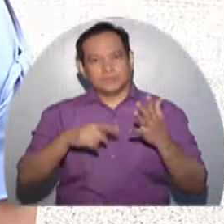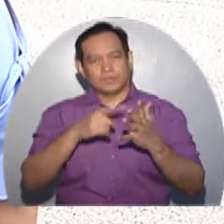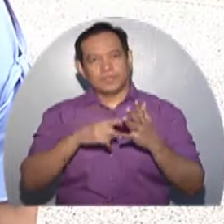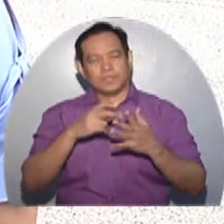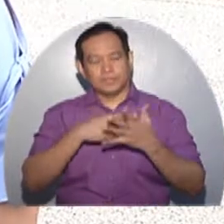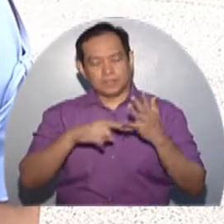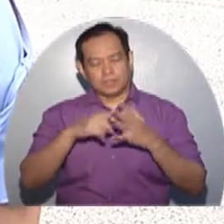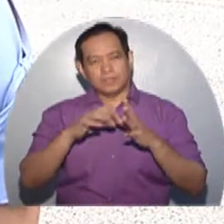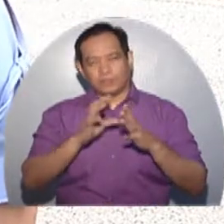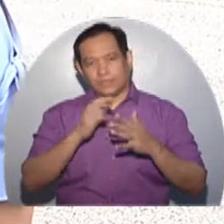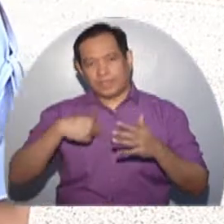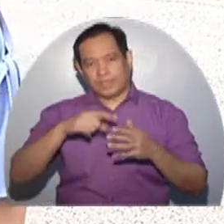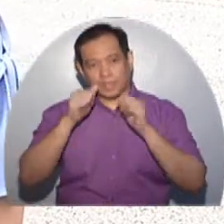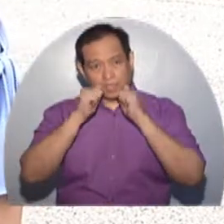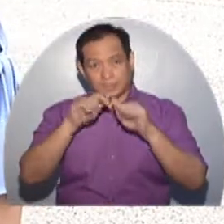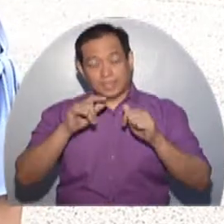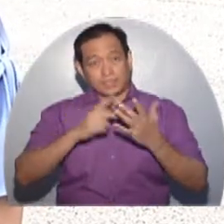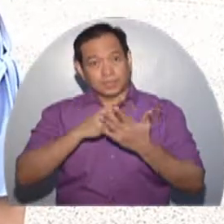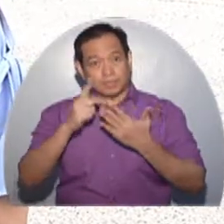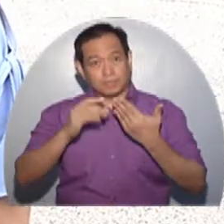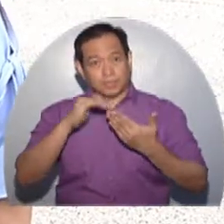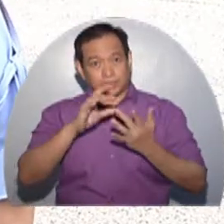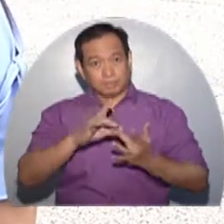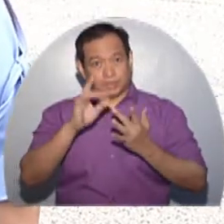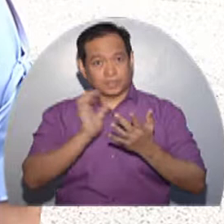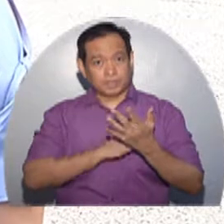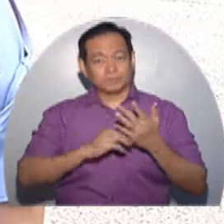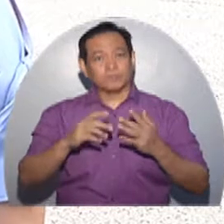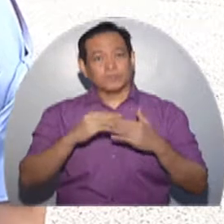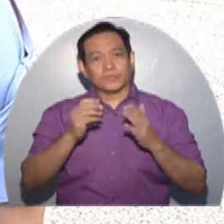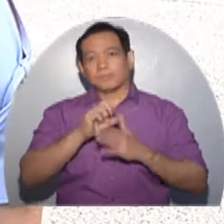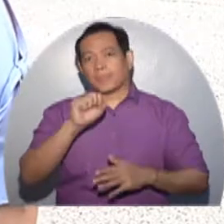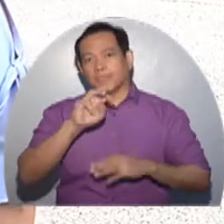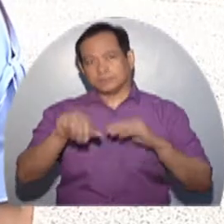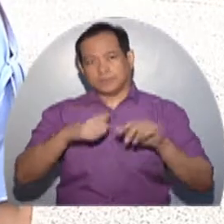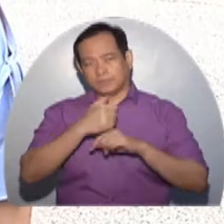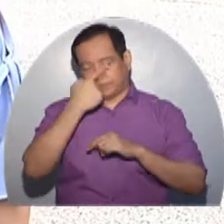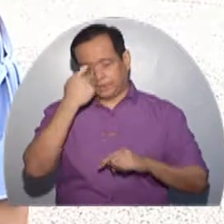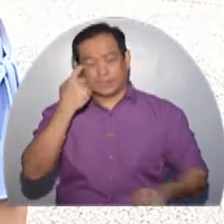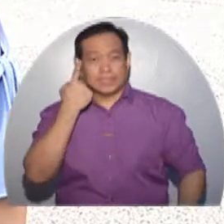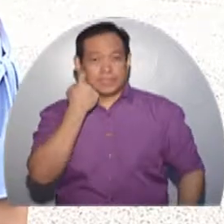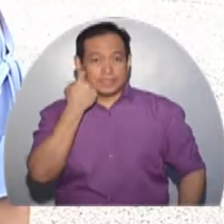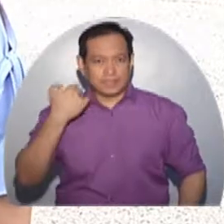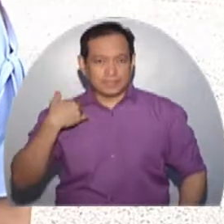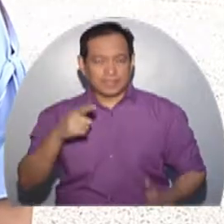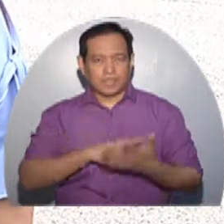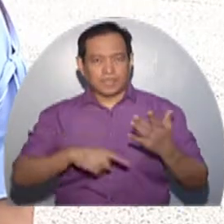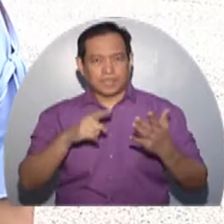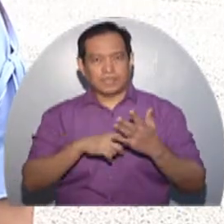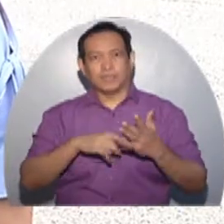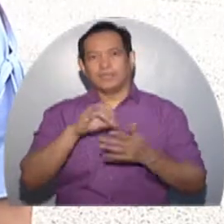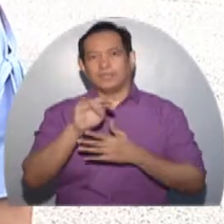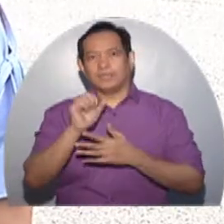Buntag mga kapuso, napakapalad po ng ating programa, higit lalo ang pamunuan ng SM Foundation dahil kamakailan lamang